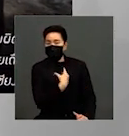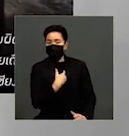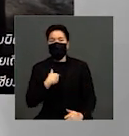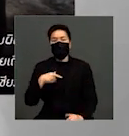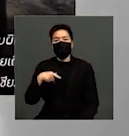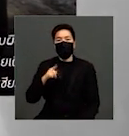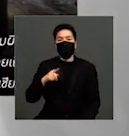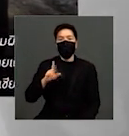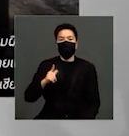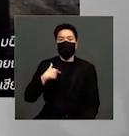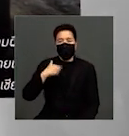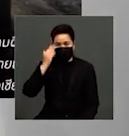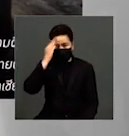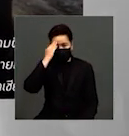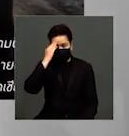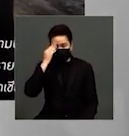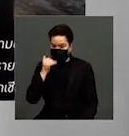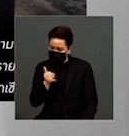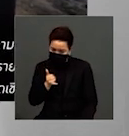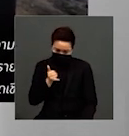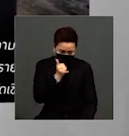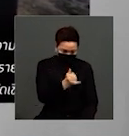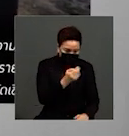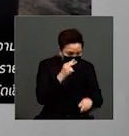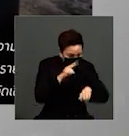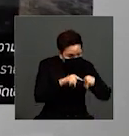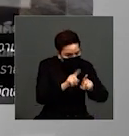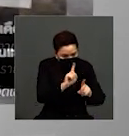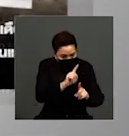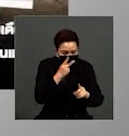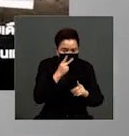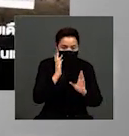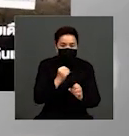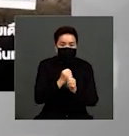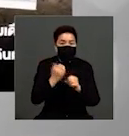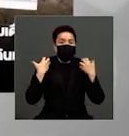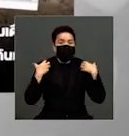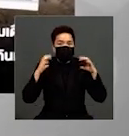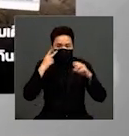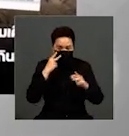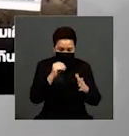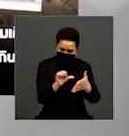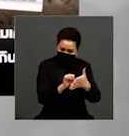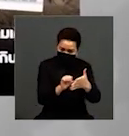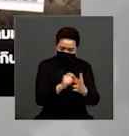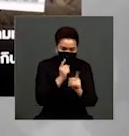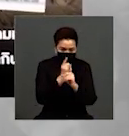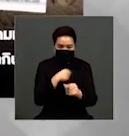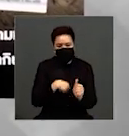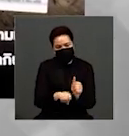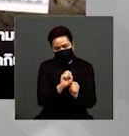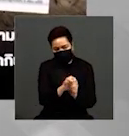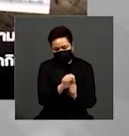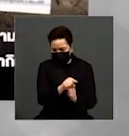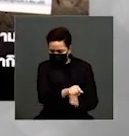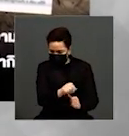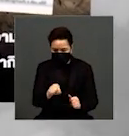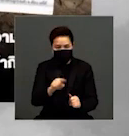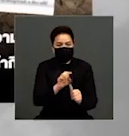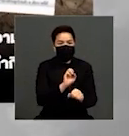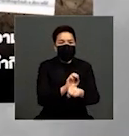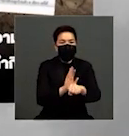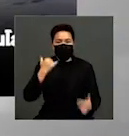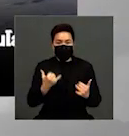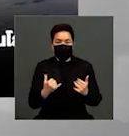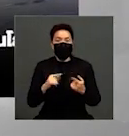ซเชียลมีเดียของใครต่างๆเนี่ยที่ปรากฏอยู ่ ในโ ล กโซเชียลครับผมแล้วก็ไปดูว่ามันมีข้อมูลข่าวสารอะไรที่มากระทบเกี่ยวเ